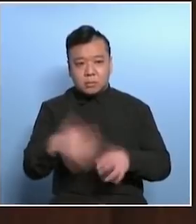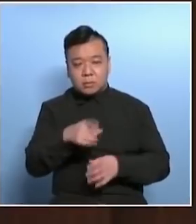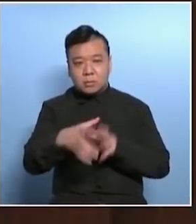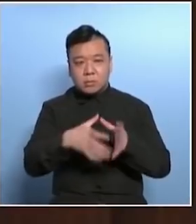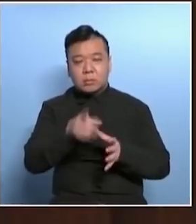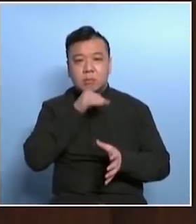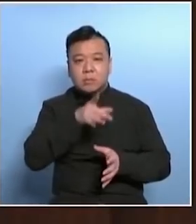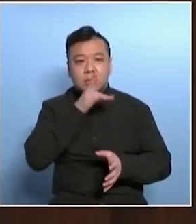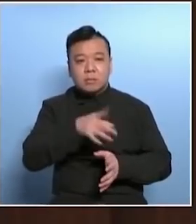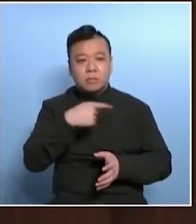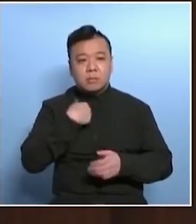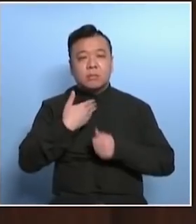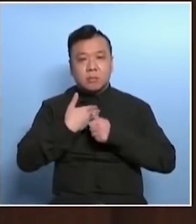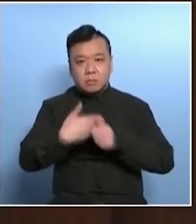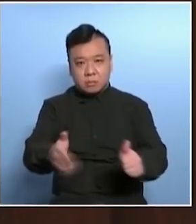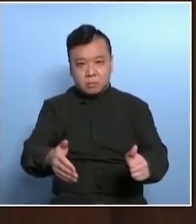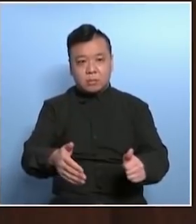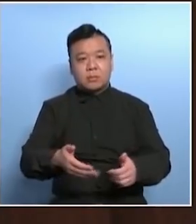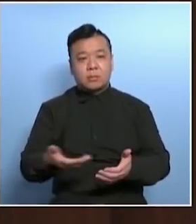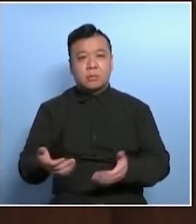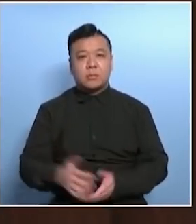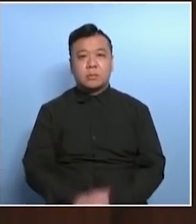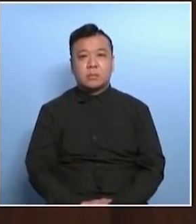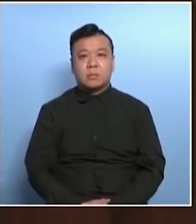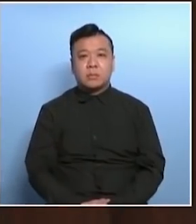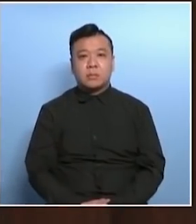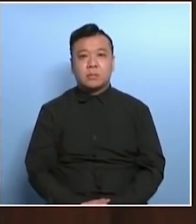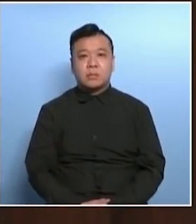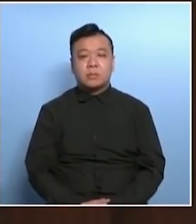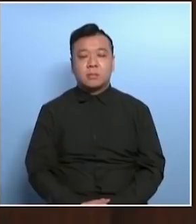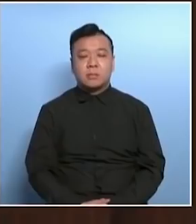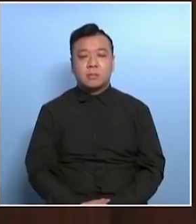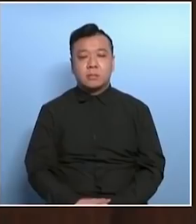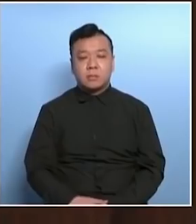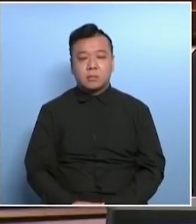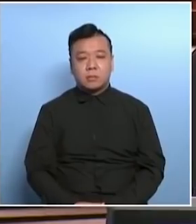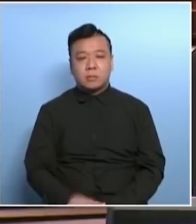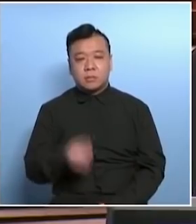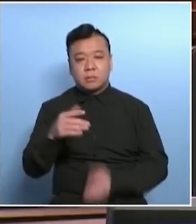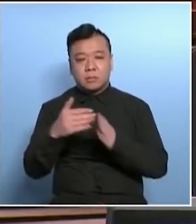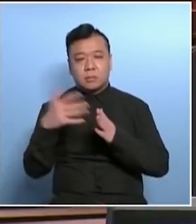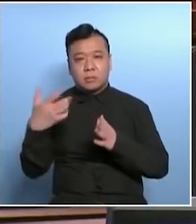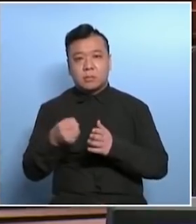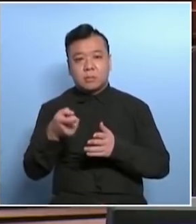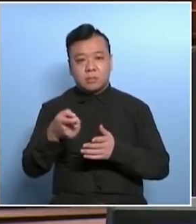會上喧嘩，我會請你們出去的。蔡局長，請你繼續。